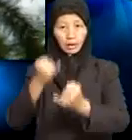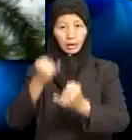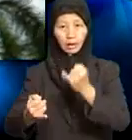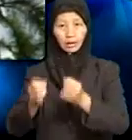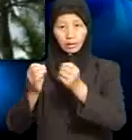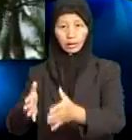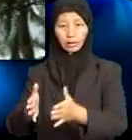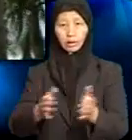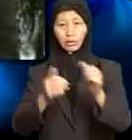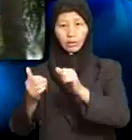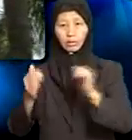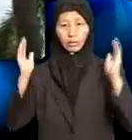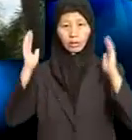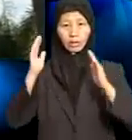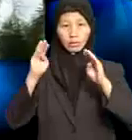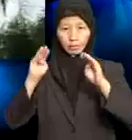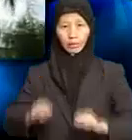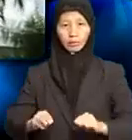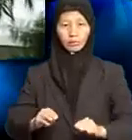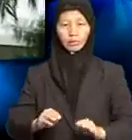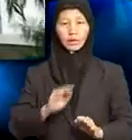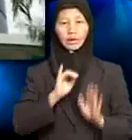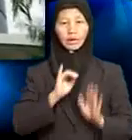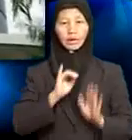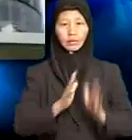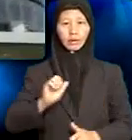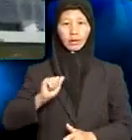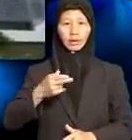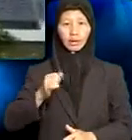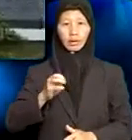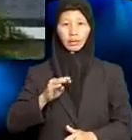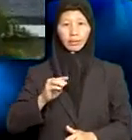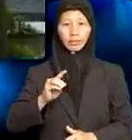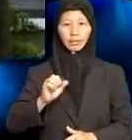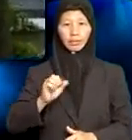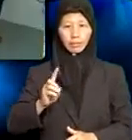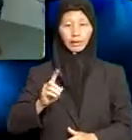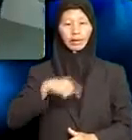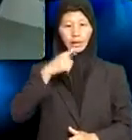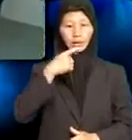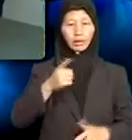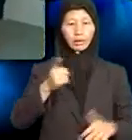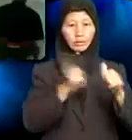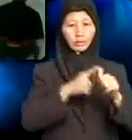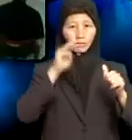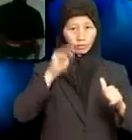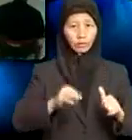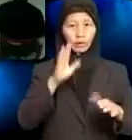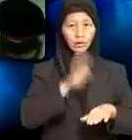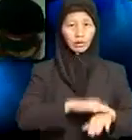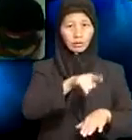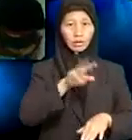oleh manusia. Imam Ahmad berkata, sembahyanglah ibadah yang mula-mula difardukan oleh Allah kepada